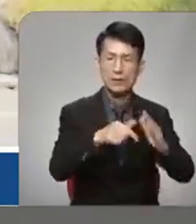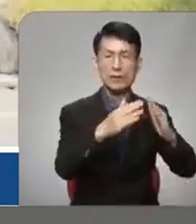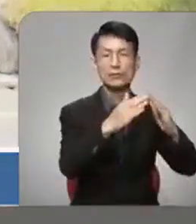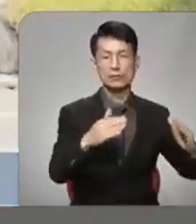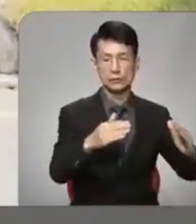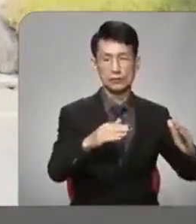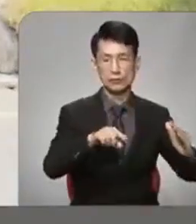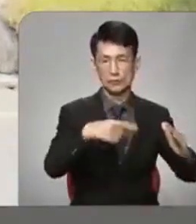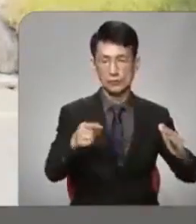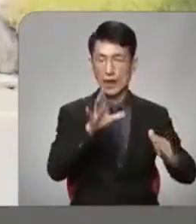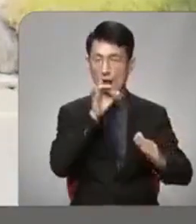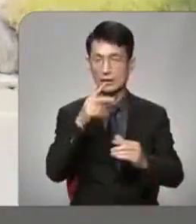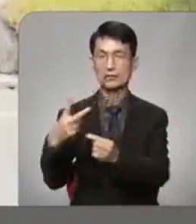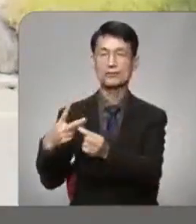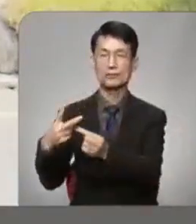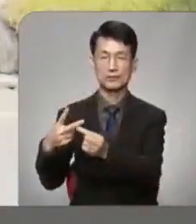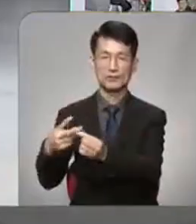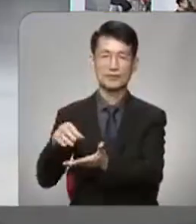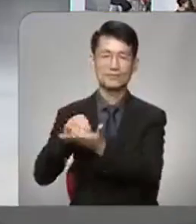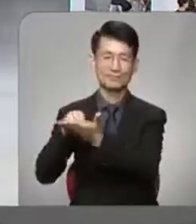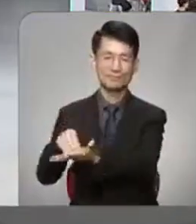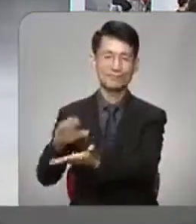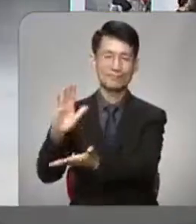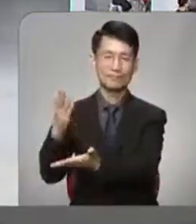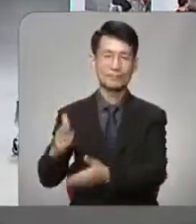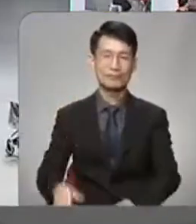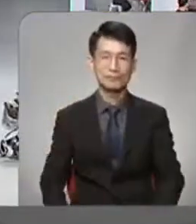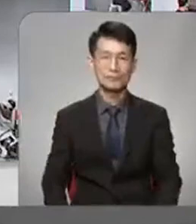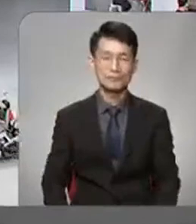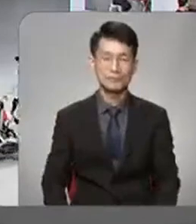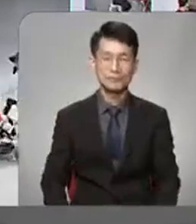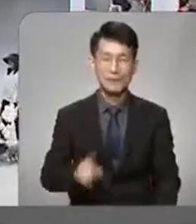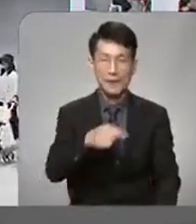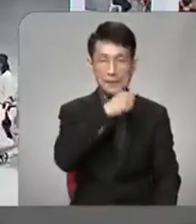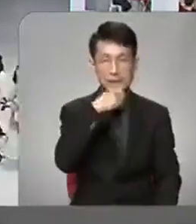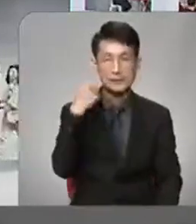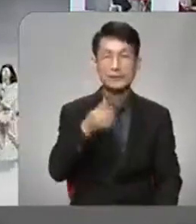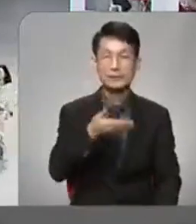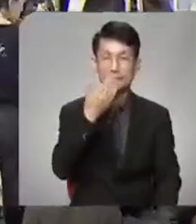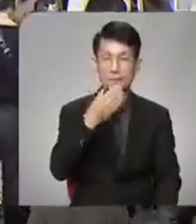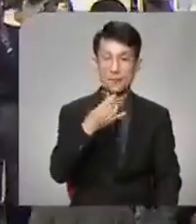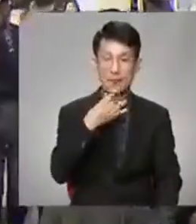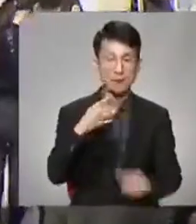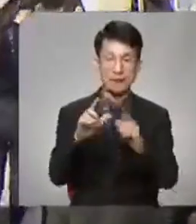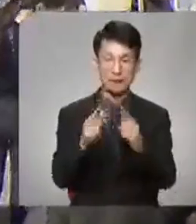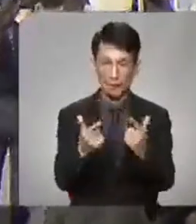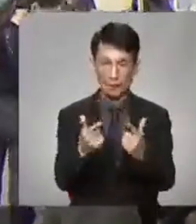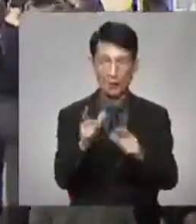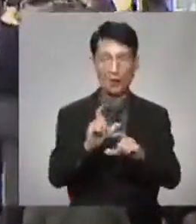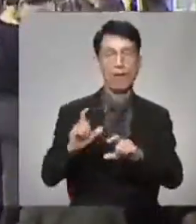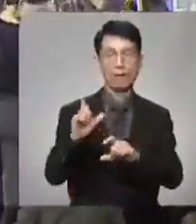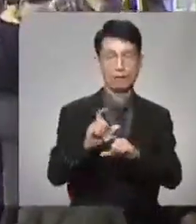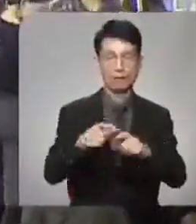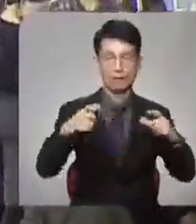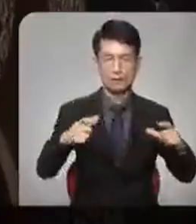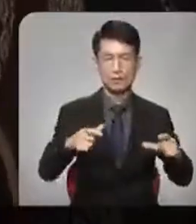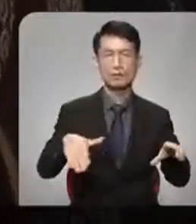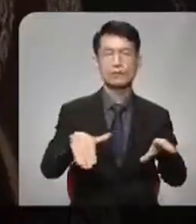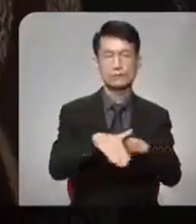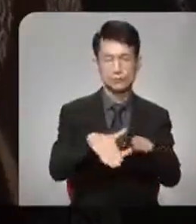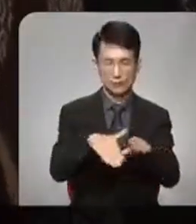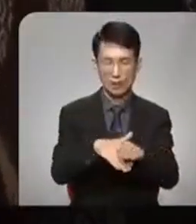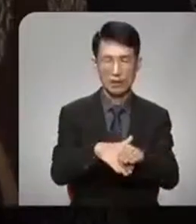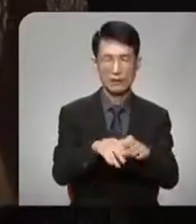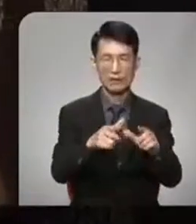이어 강릉시가 두 번째입니다. 유네스코 측은 먹는 음식에만 머물지 않고 지역사회의 문화와